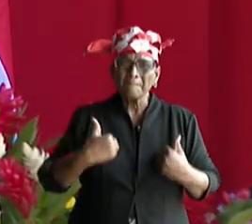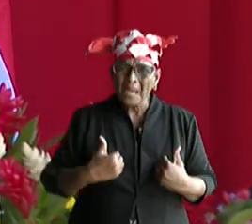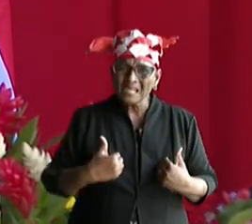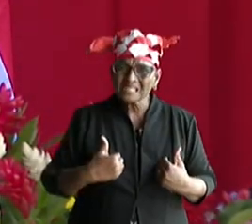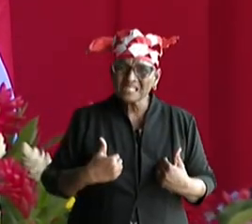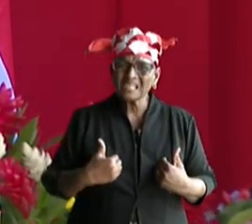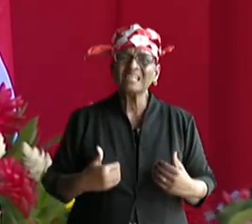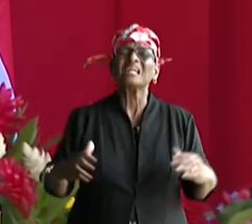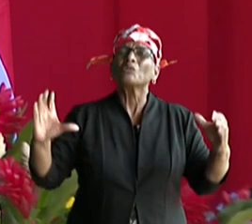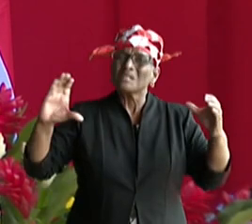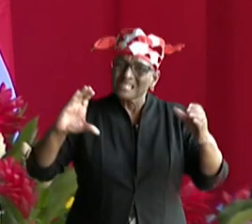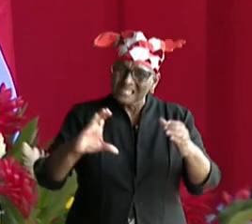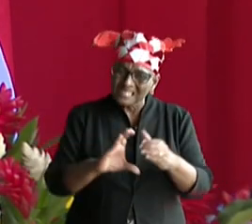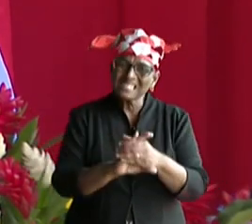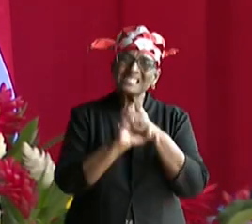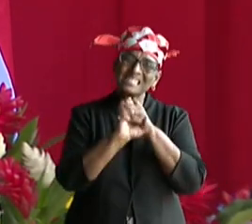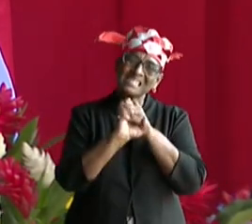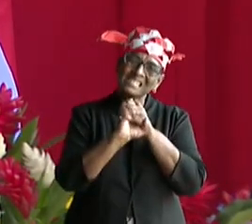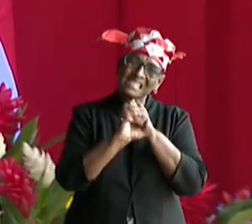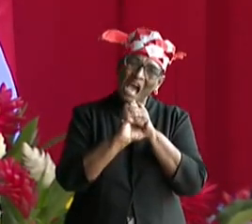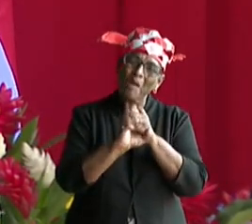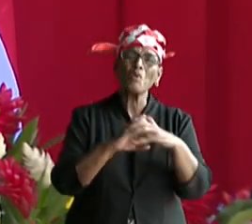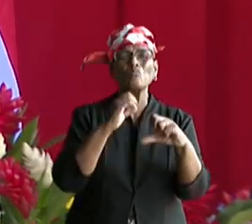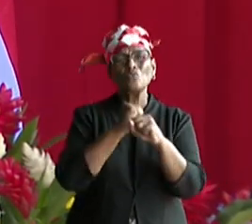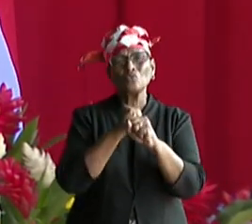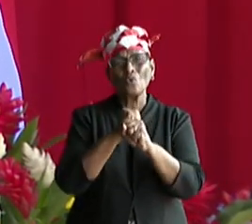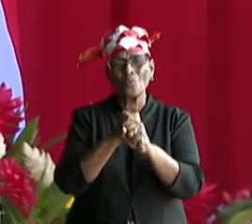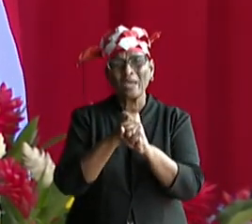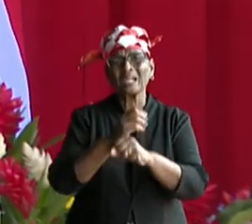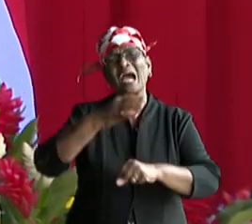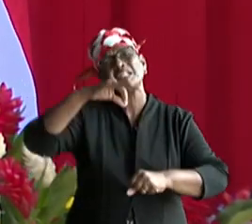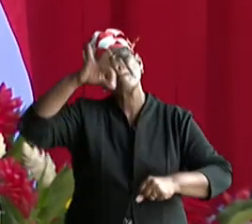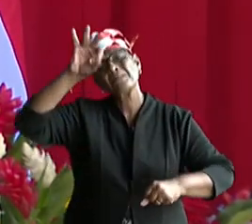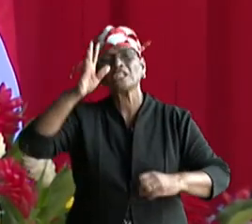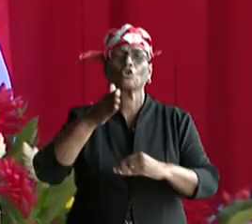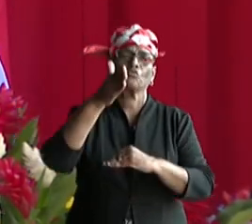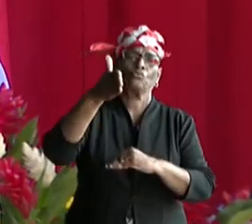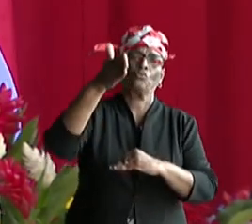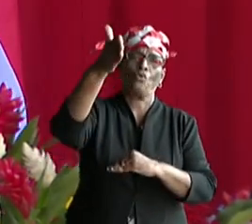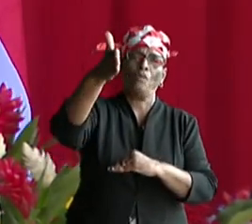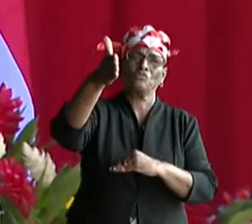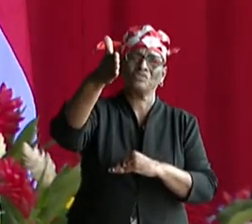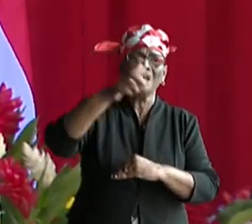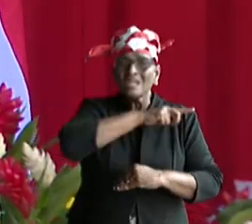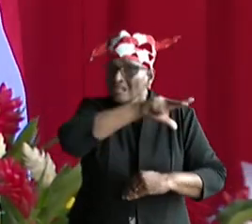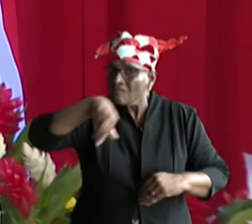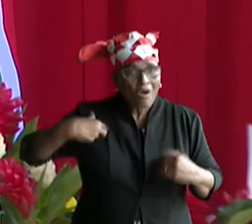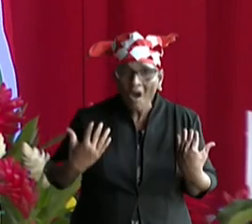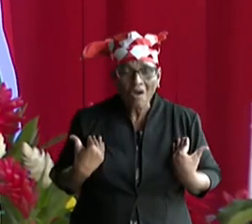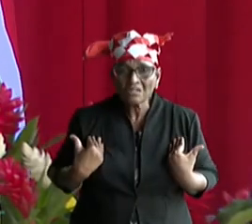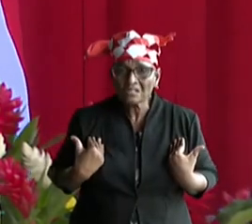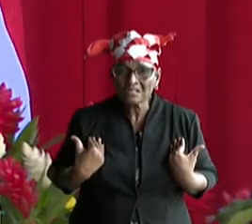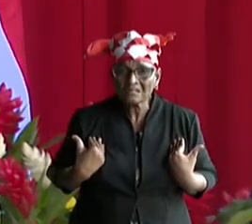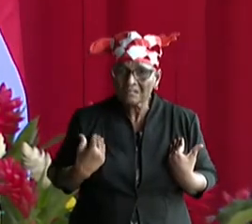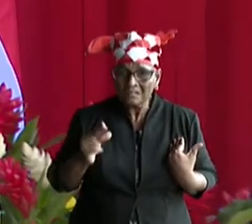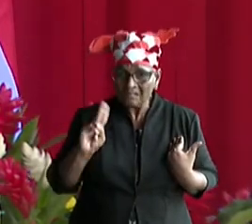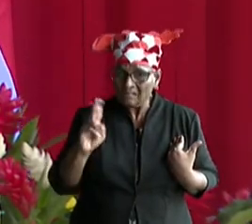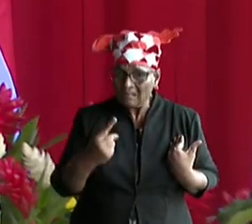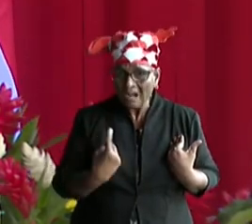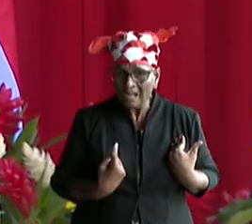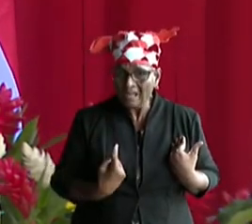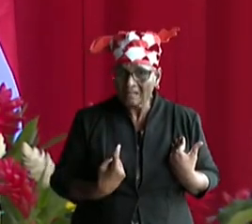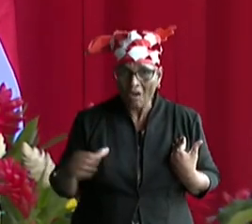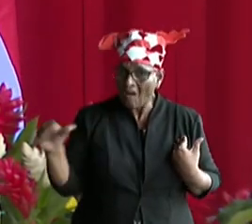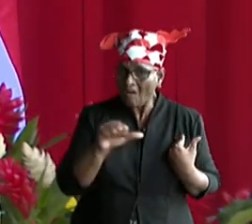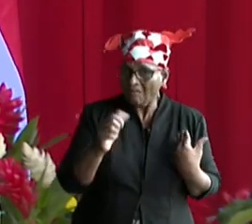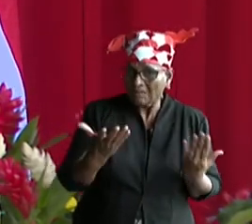wij eensgezind gaan werken aan een betere toekomst. Niet voor ons per se, maar